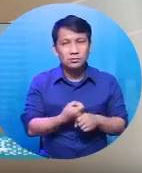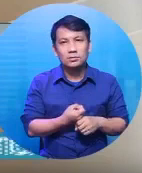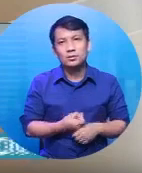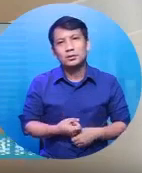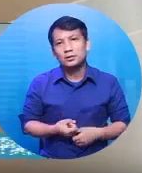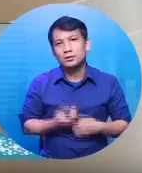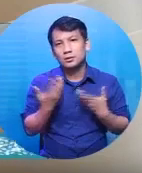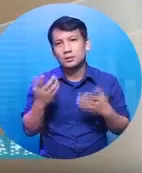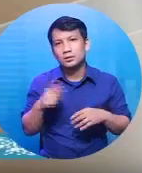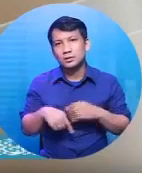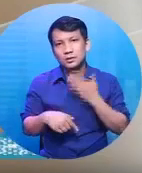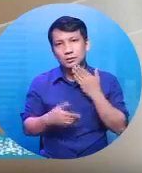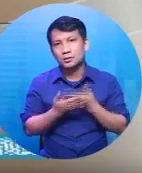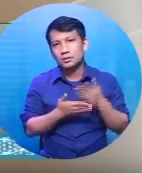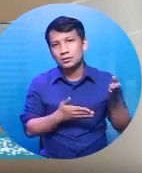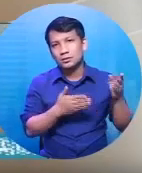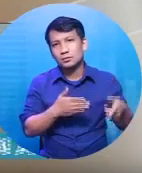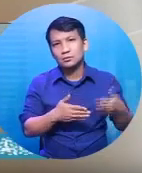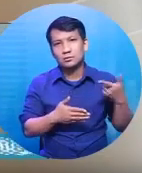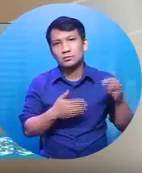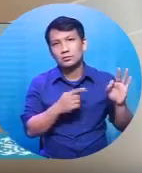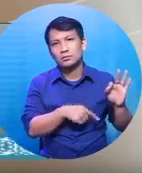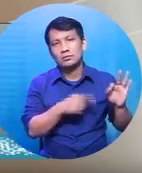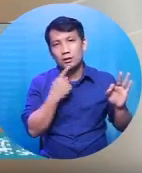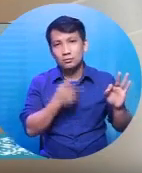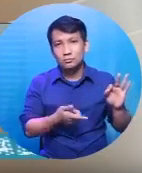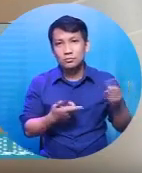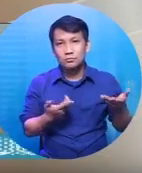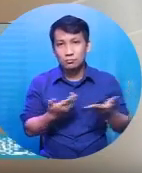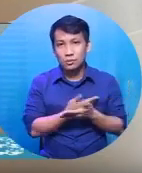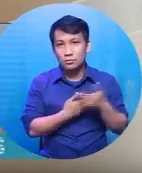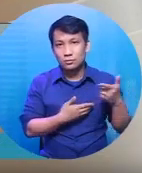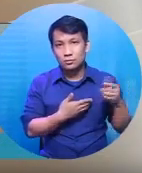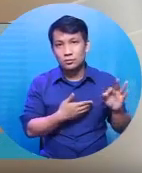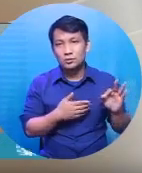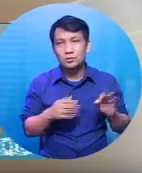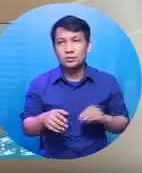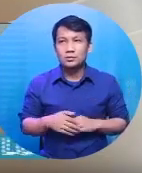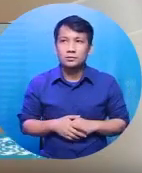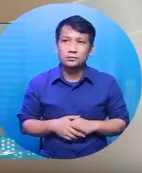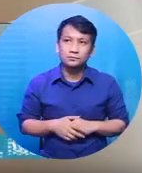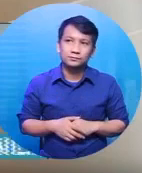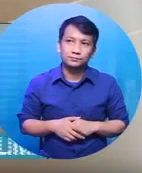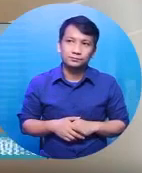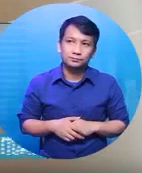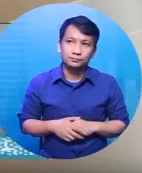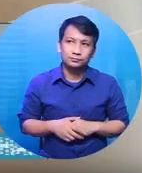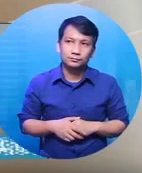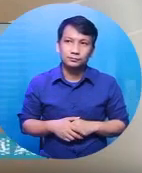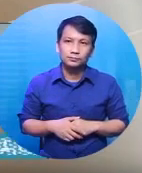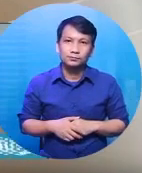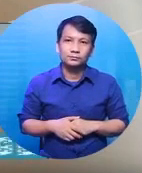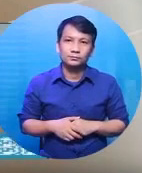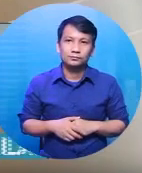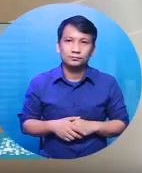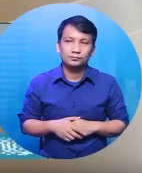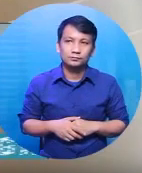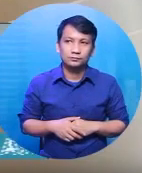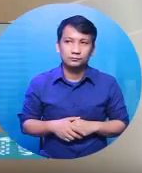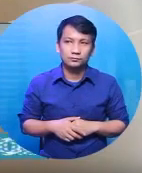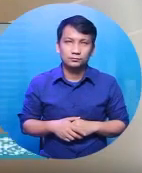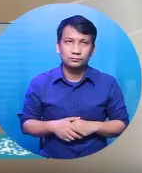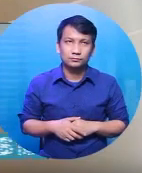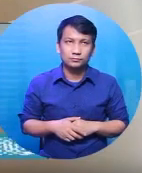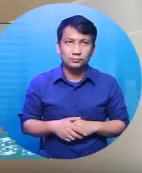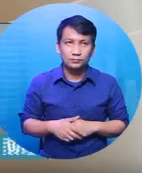na. Napakabait po talaga nung nakasama ko. Ganit lang po talaga sa kasi ang gusto niya mangyari. Yung responsibilidad, dapat, kasi